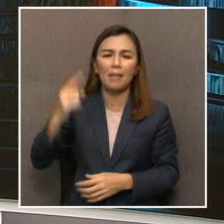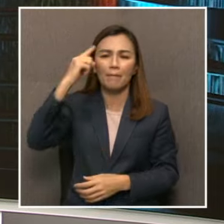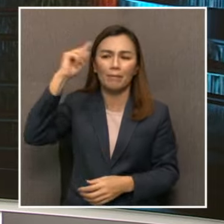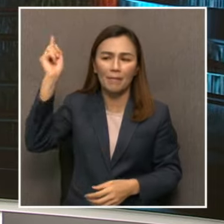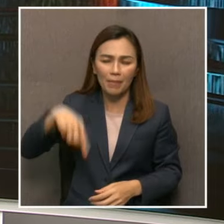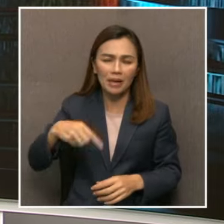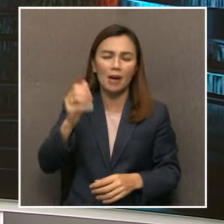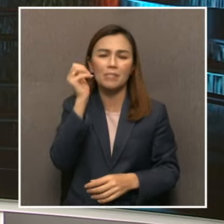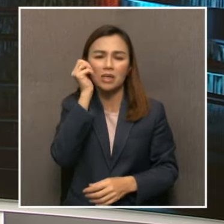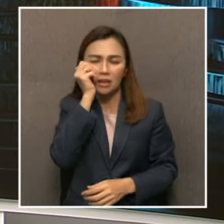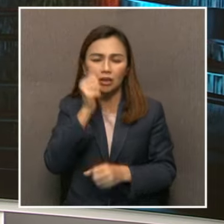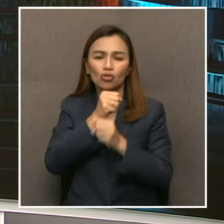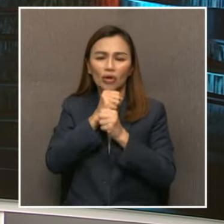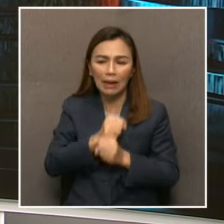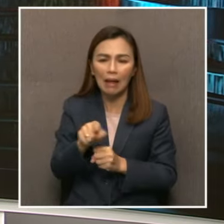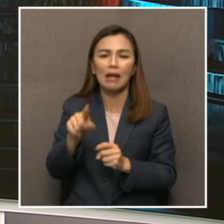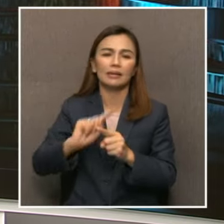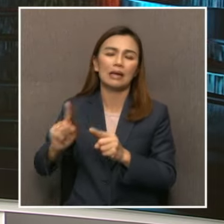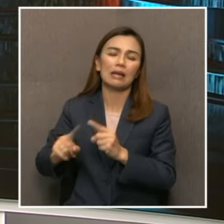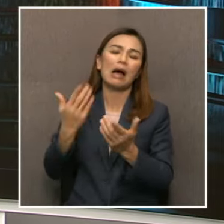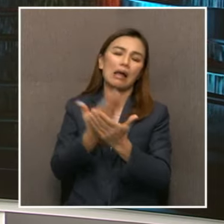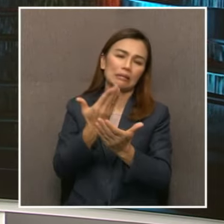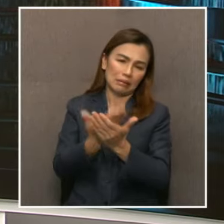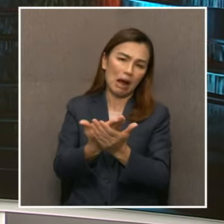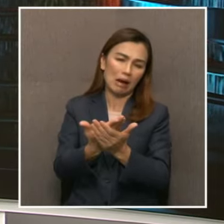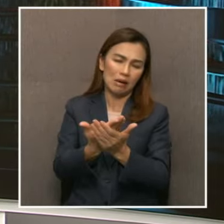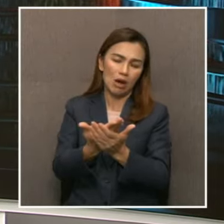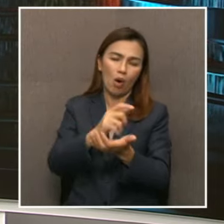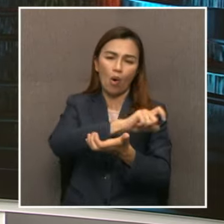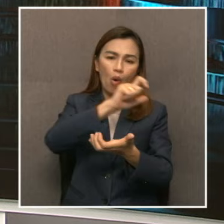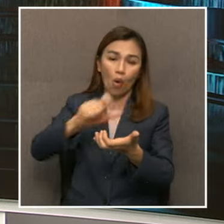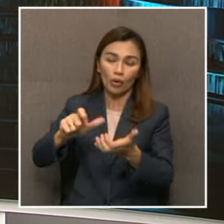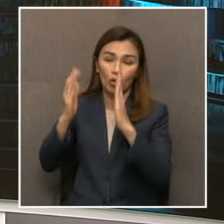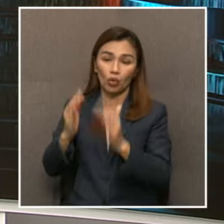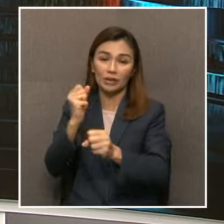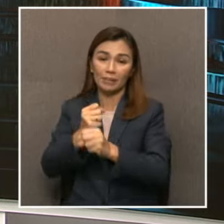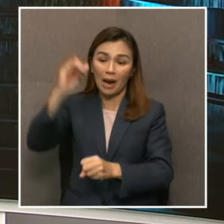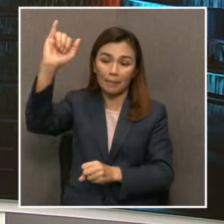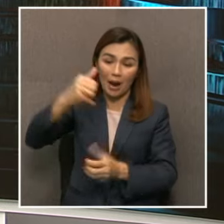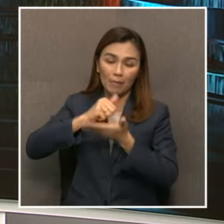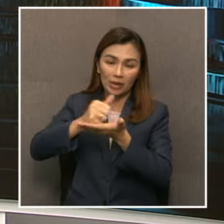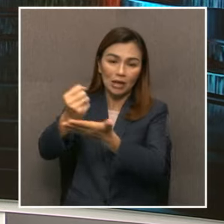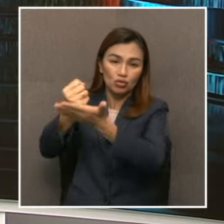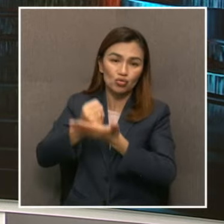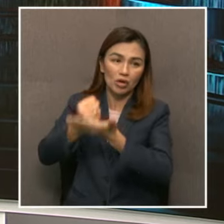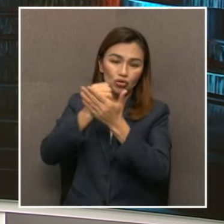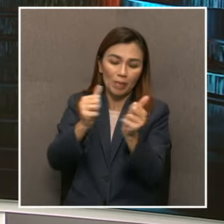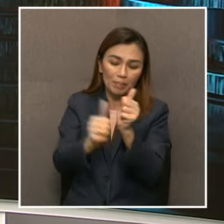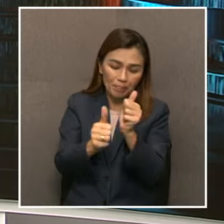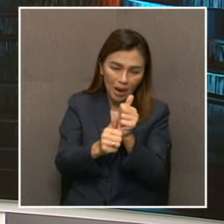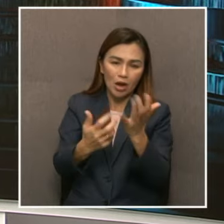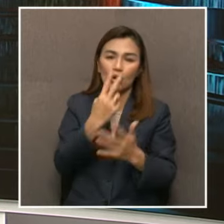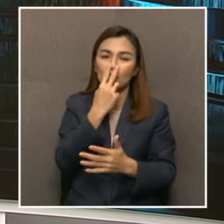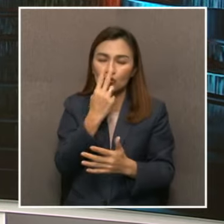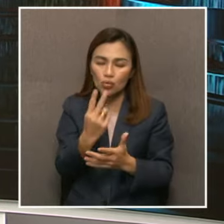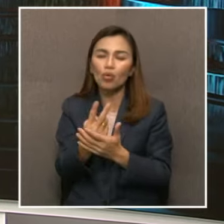ผู้สูงวัยนั่นเองนะครับเจ้าหน้าที่จะบริการถึงพื้นที่เลยนั่นเองนะครับติดต่อได้ตามสาขาธนาคารของรัฐใกล้บ้านท่านนั่น